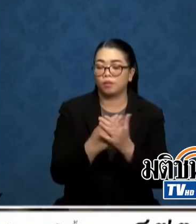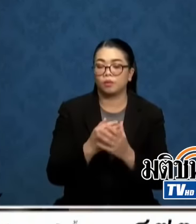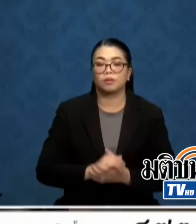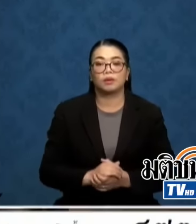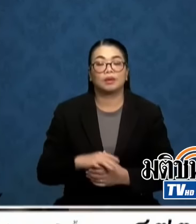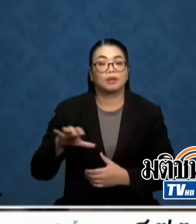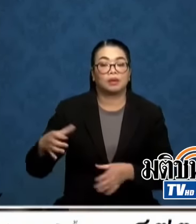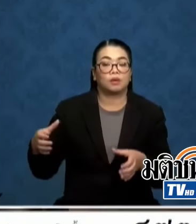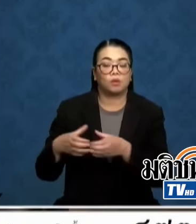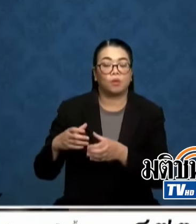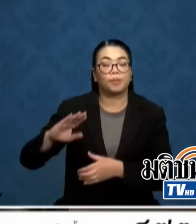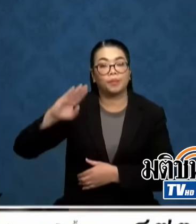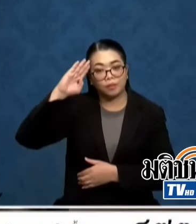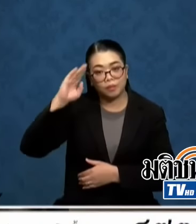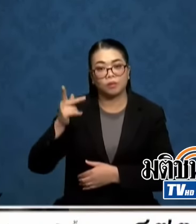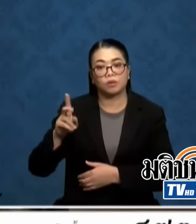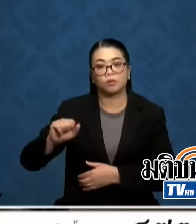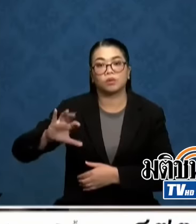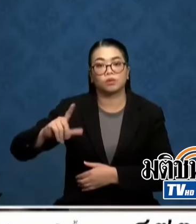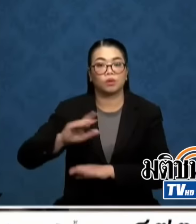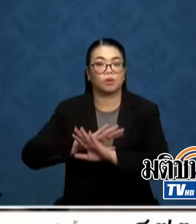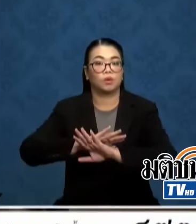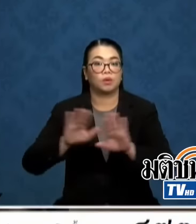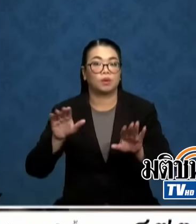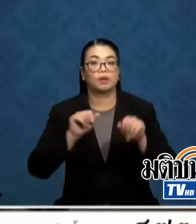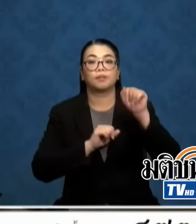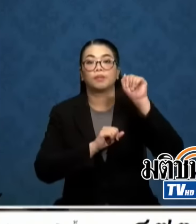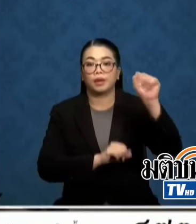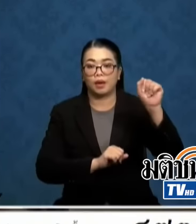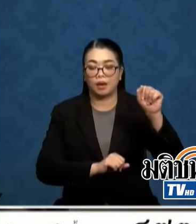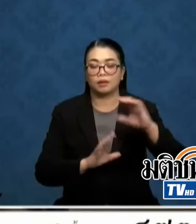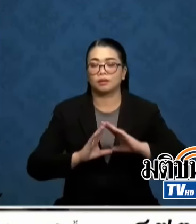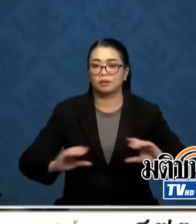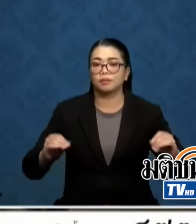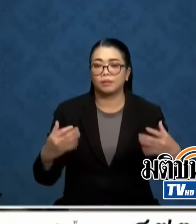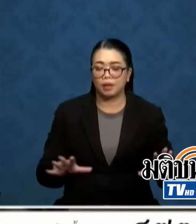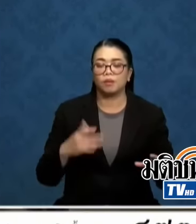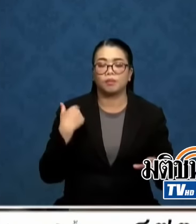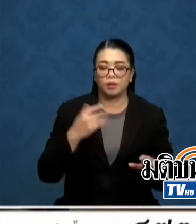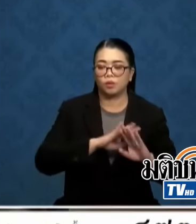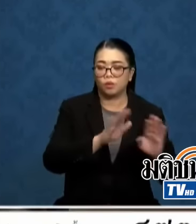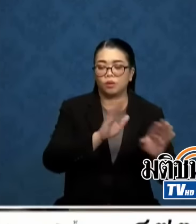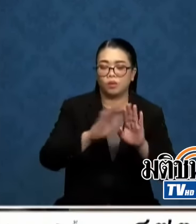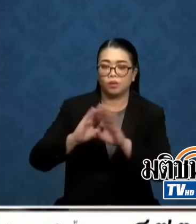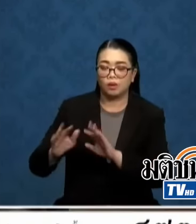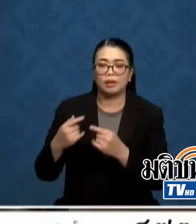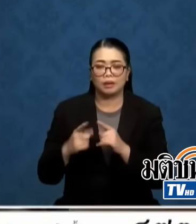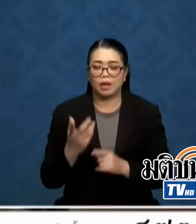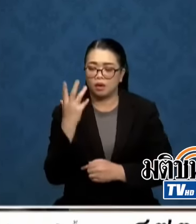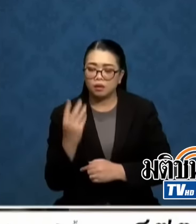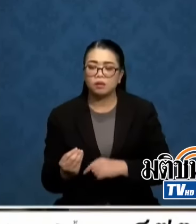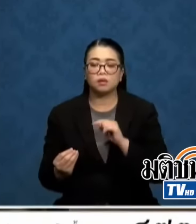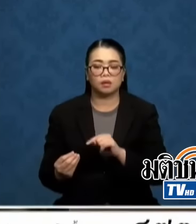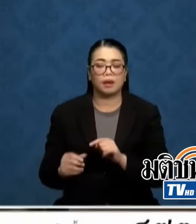รัฐประหารคณะรักษาความสงบแห่งชาติจะได้ยกเลิกประกาศคณะรักษาความสงบแห่งชาติไปแล้วหลายฉบับแต่ก็ยังคงหลง